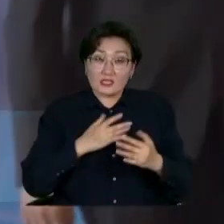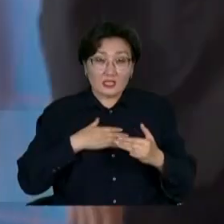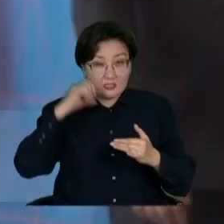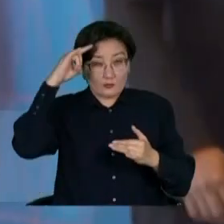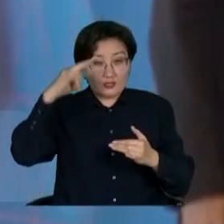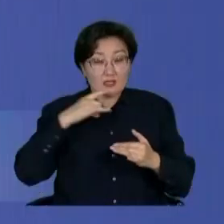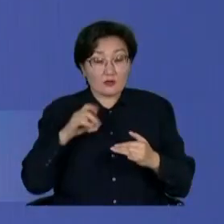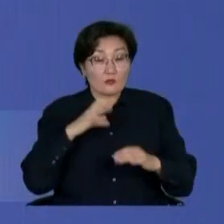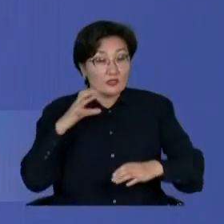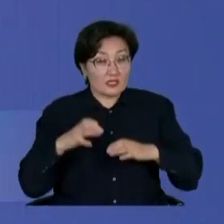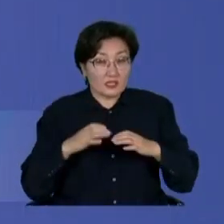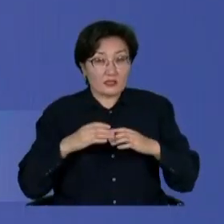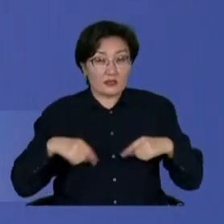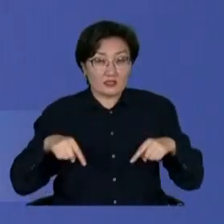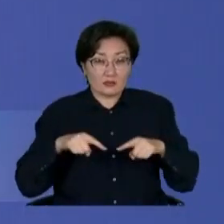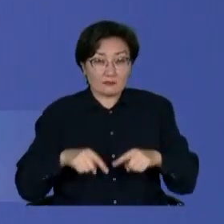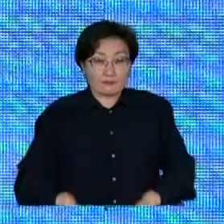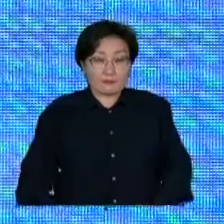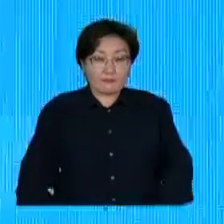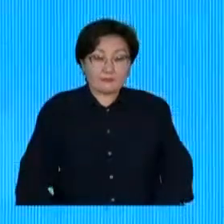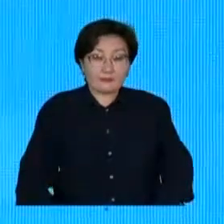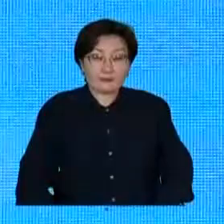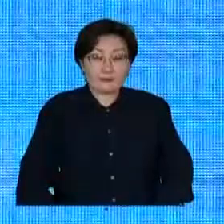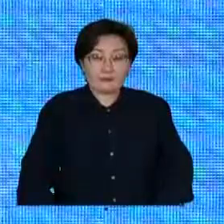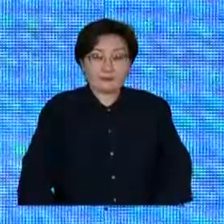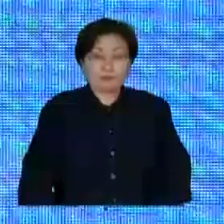страны на международной арене.